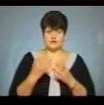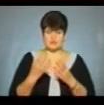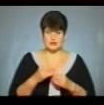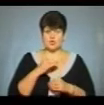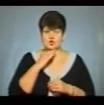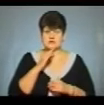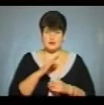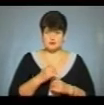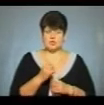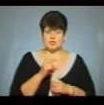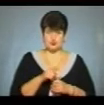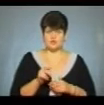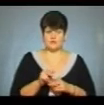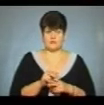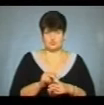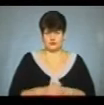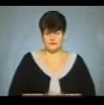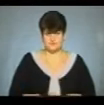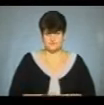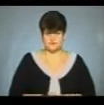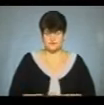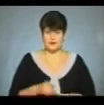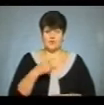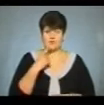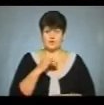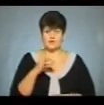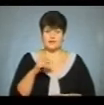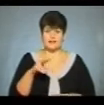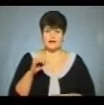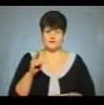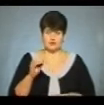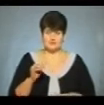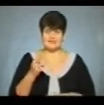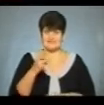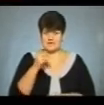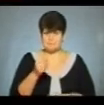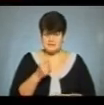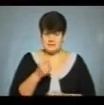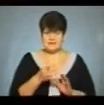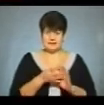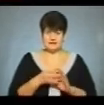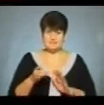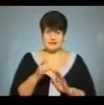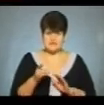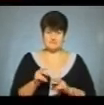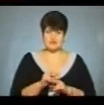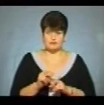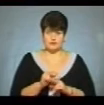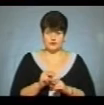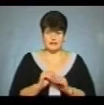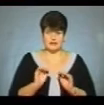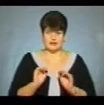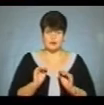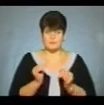достатньо буде для того, щоб його відремонтувати. За словами Юрія Левковича, за 3 місяці 9 разів ремонтували обмежувач